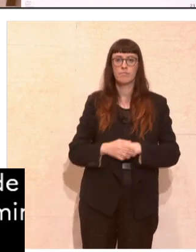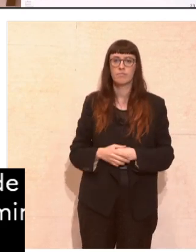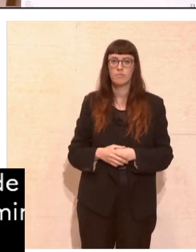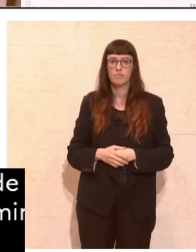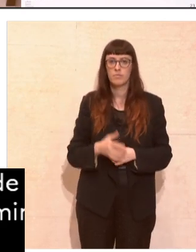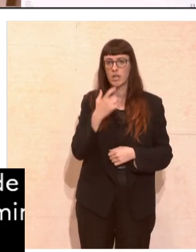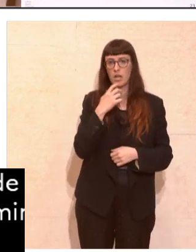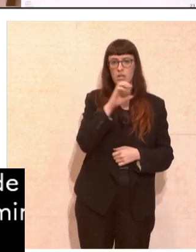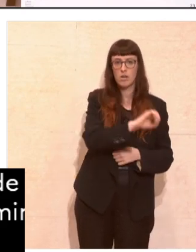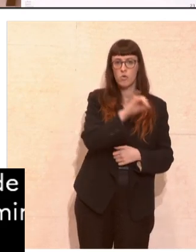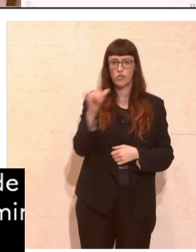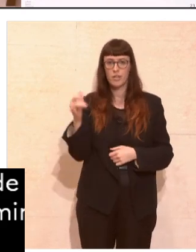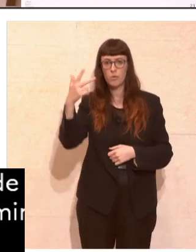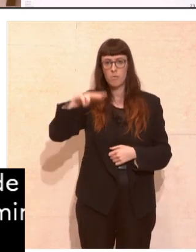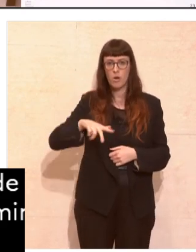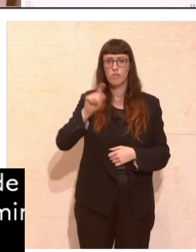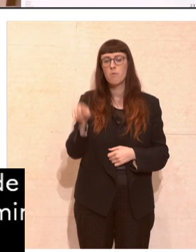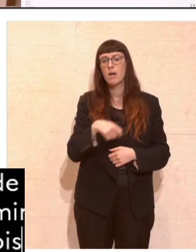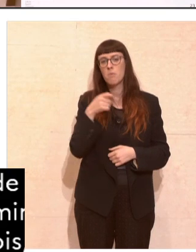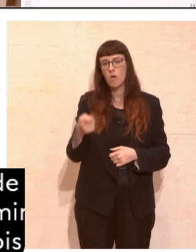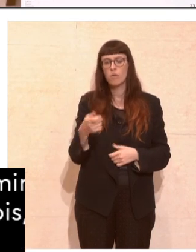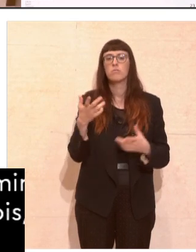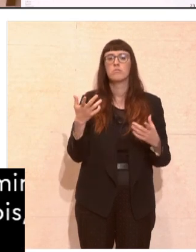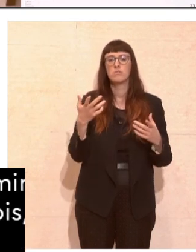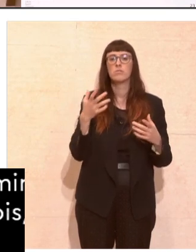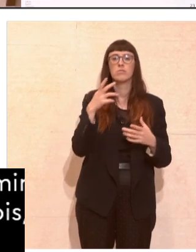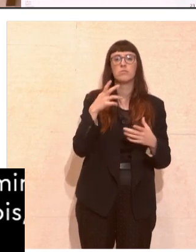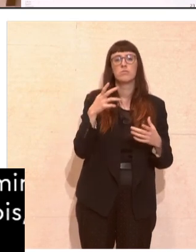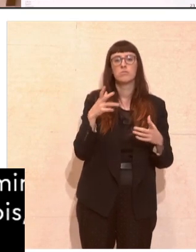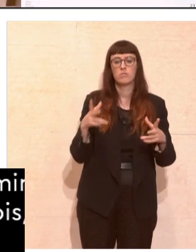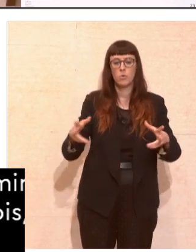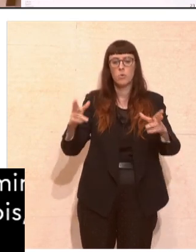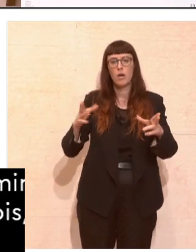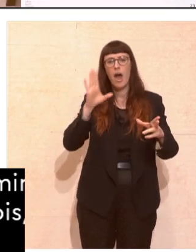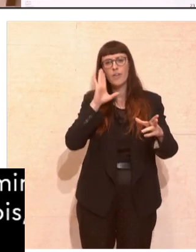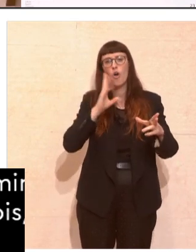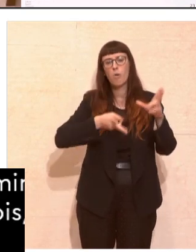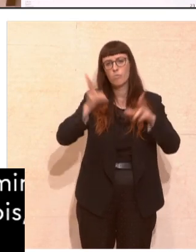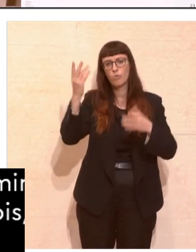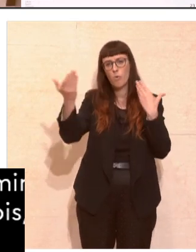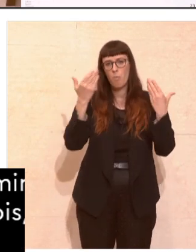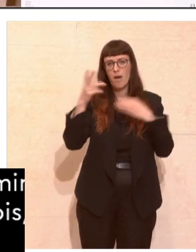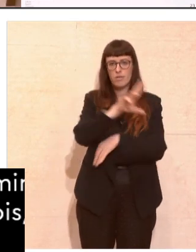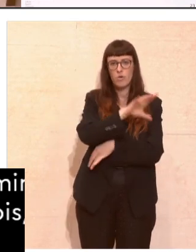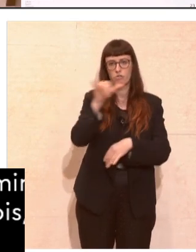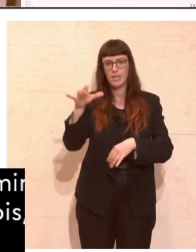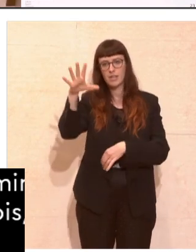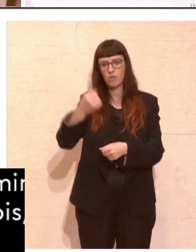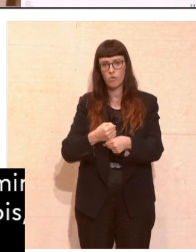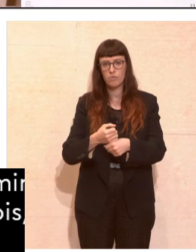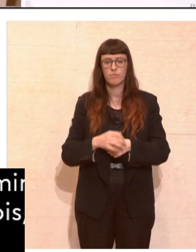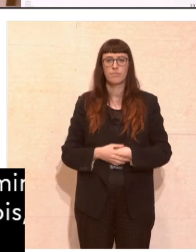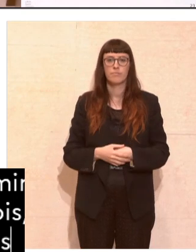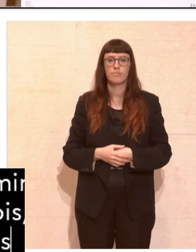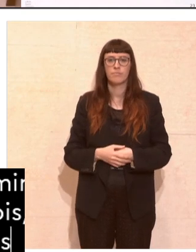par exemple, de 0-3 mois dort beaucoup plus qu'un enfant de 3-5 ans, toutefois de façon avec des phases très hétéroclites.